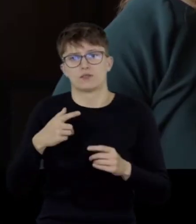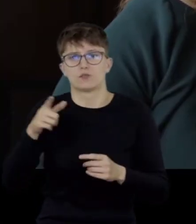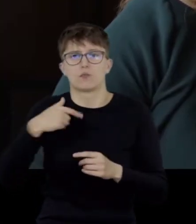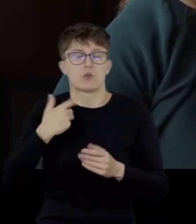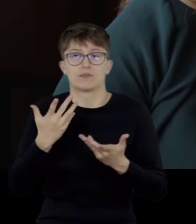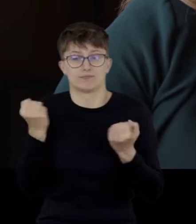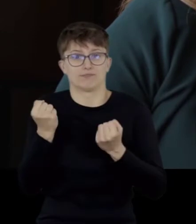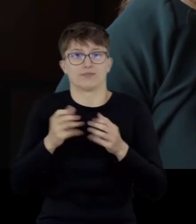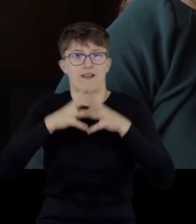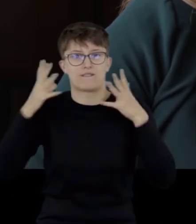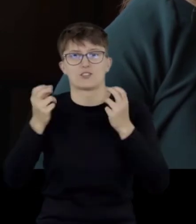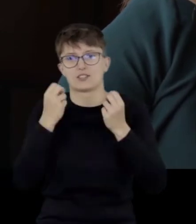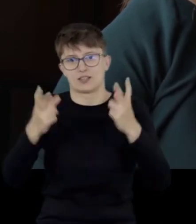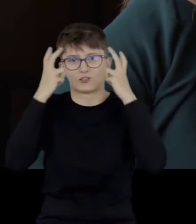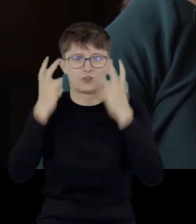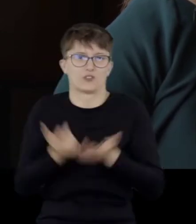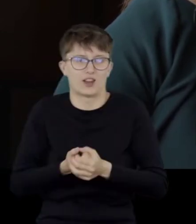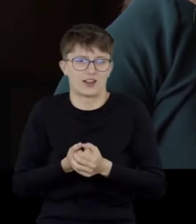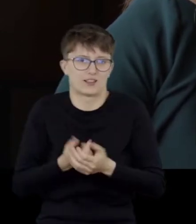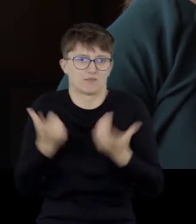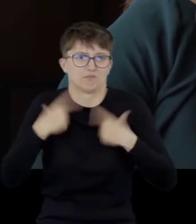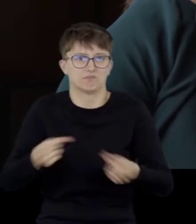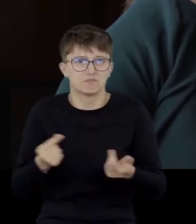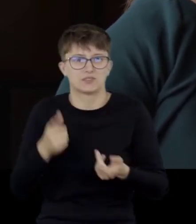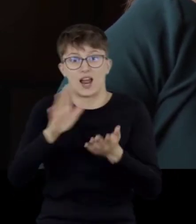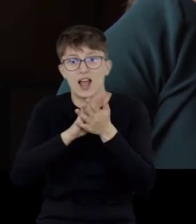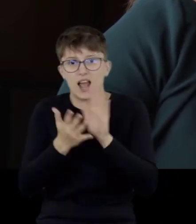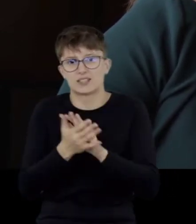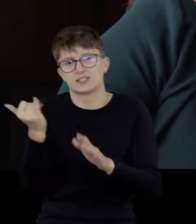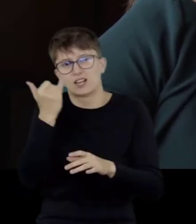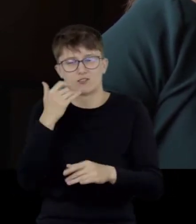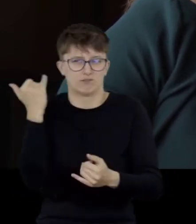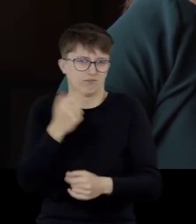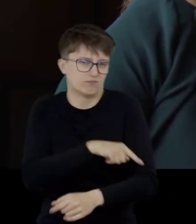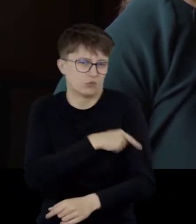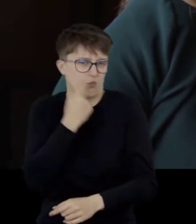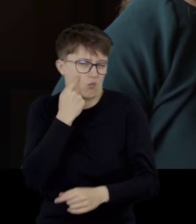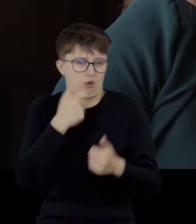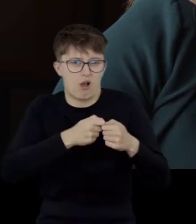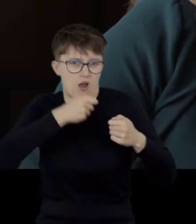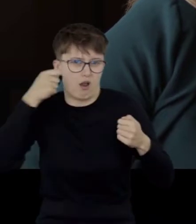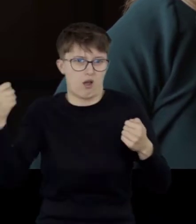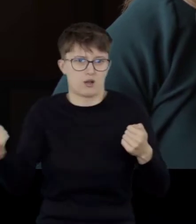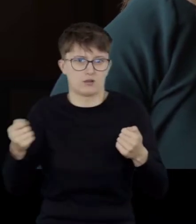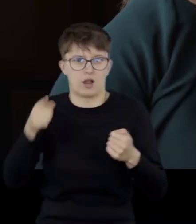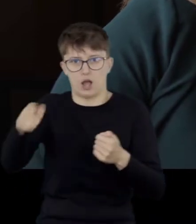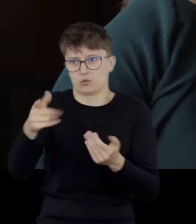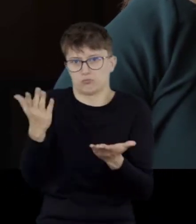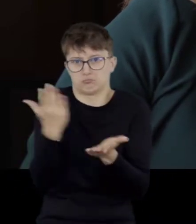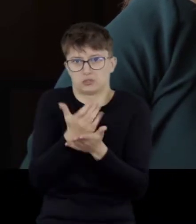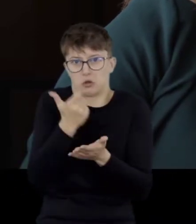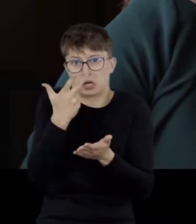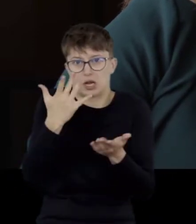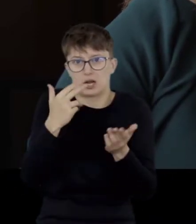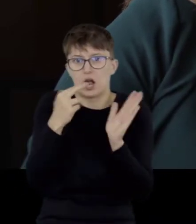To było chyba takim największym zaskoczeniem, że taka relacja zazwyczaj się bardzo długo trwa, a tu